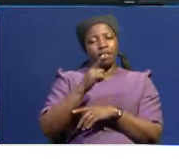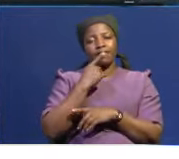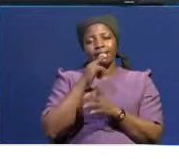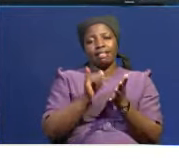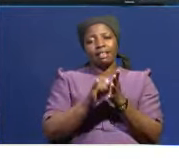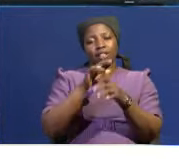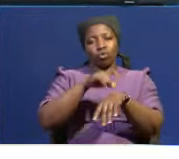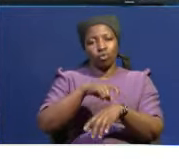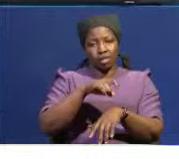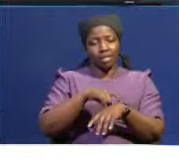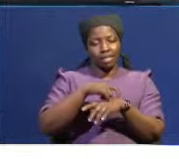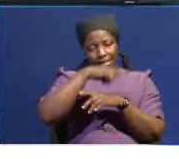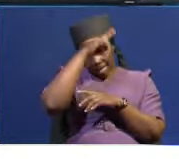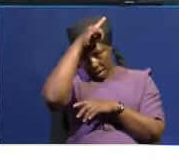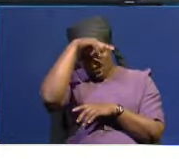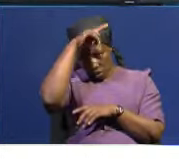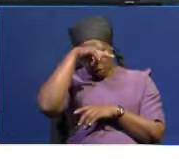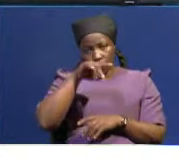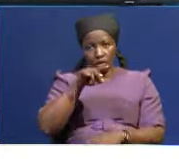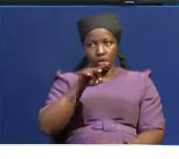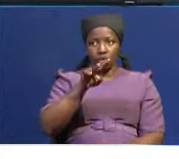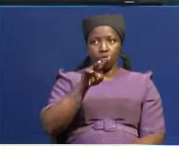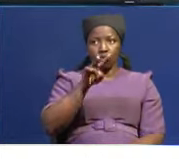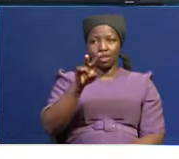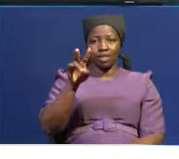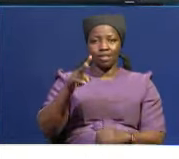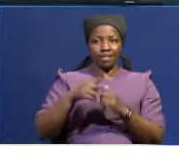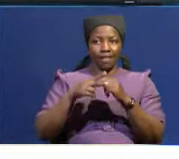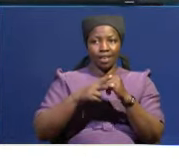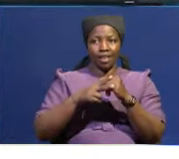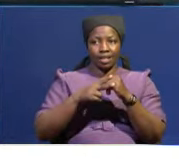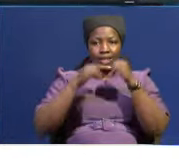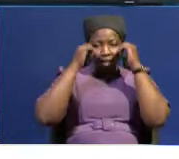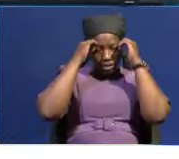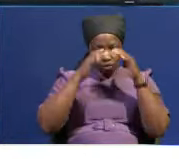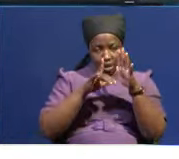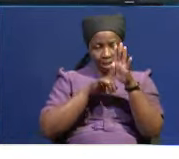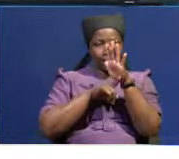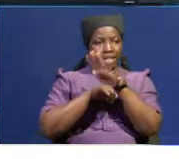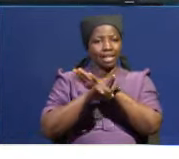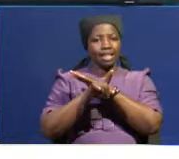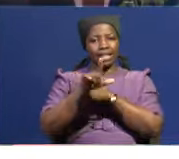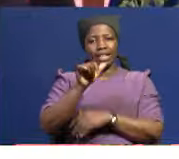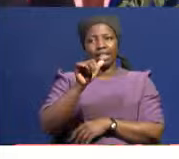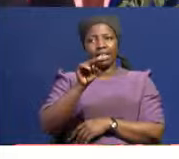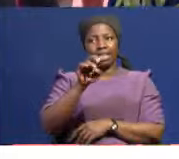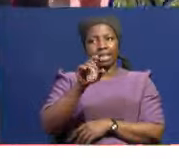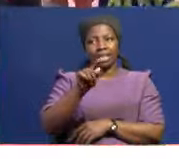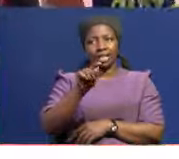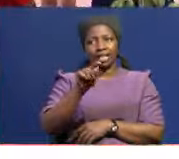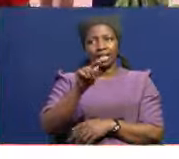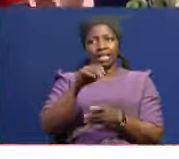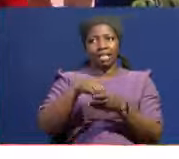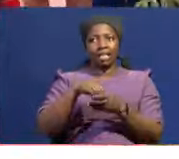kwa wanafunzi 227 wa chuo hicho kilichoko huko Lanet, kaunti ya Nakuru.